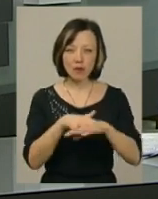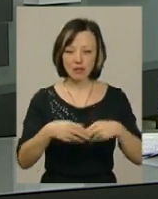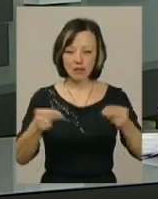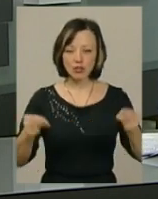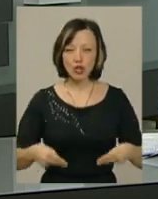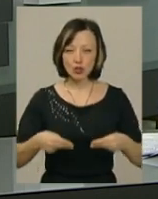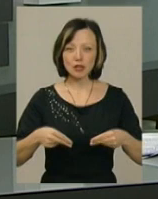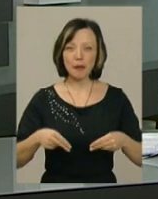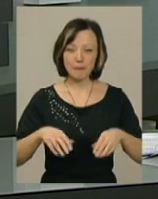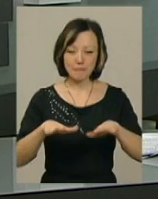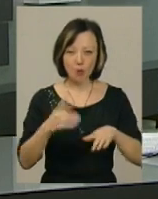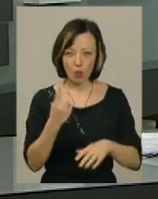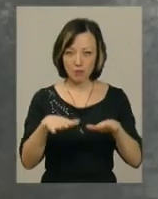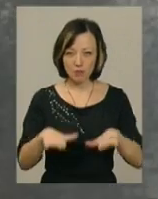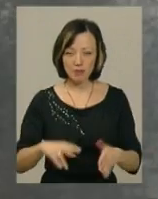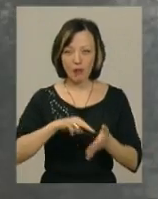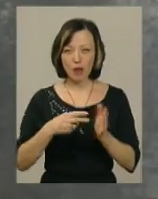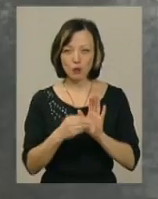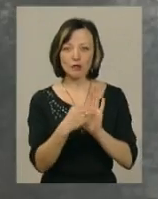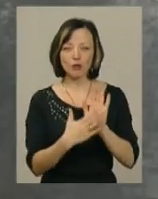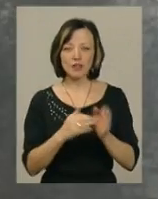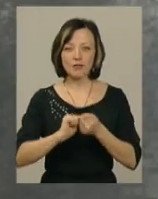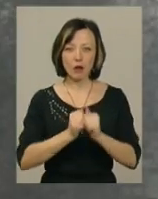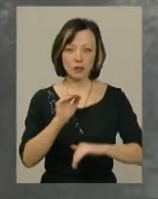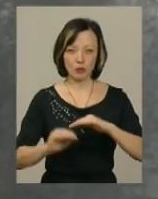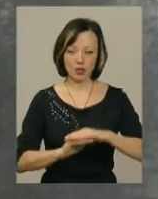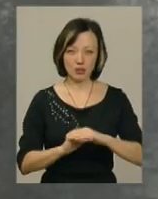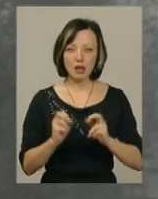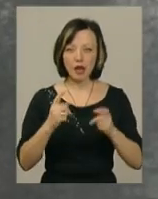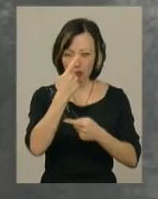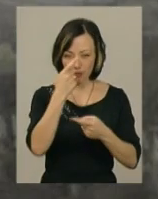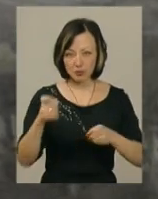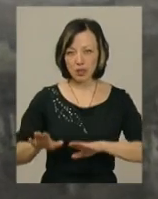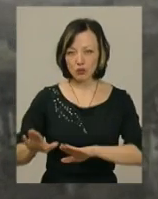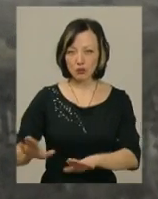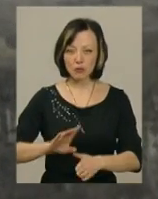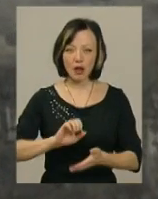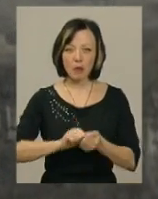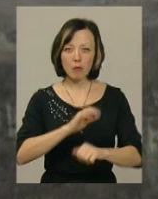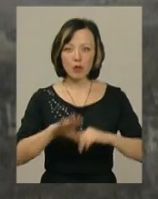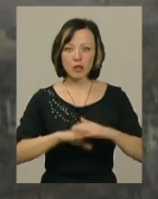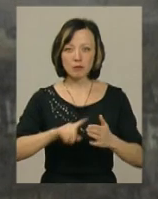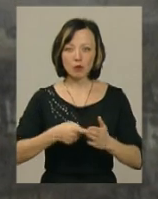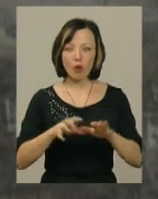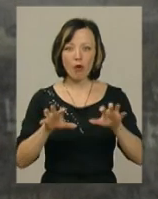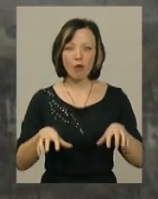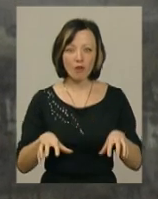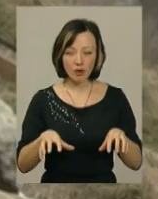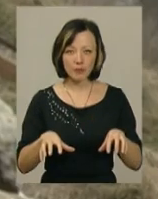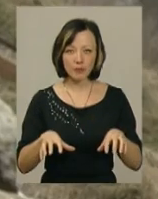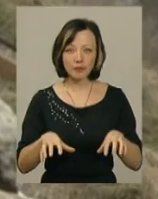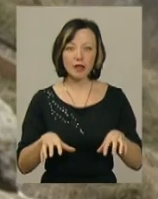на одній локації нині планують встановити у Кам'янці-Подільському. Як повідомив заступник Кам'янець-Подільського міського голови Вадим